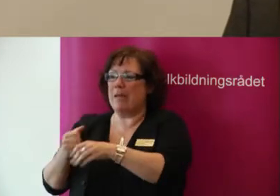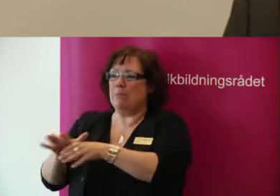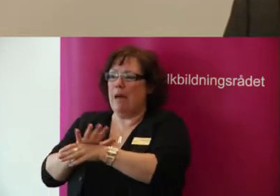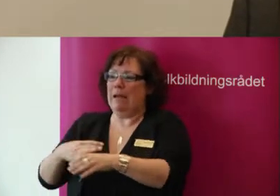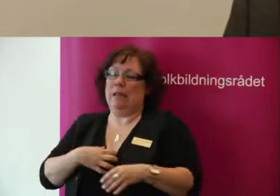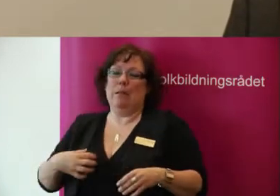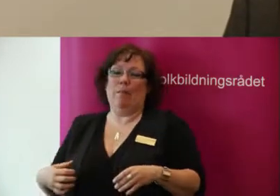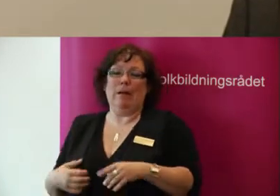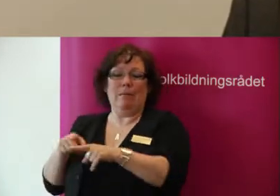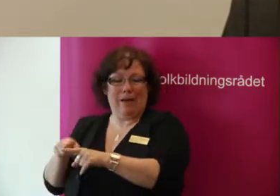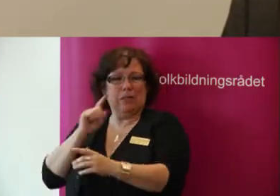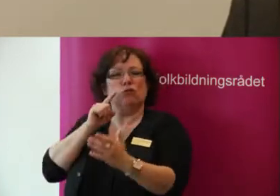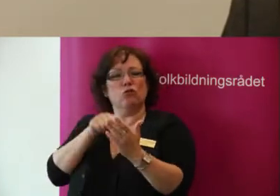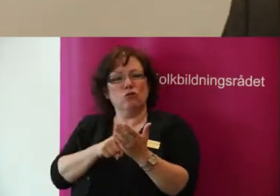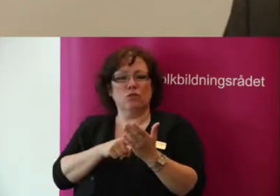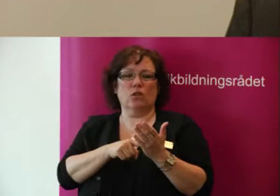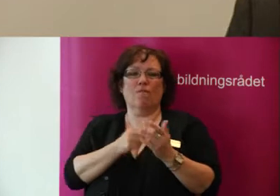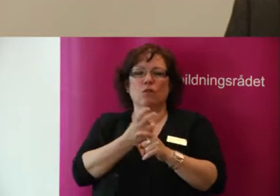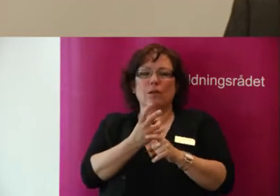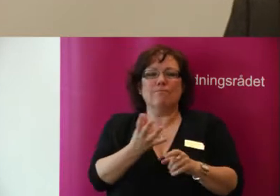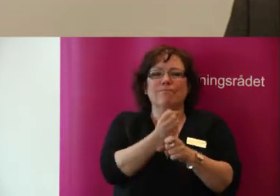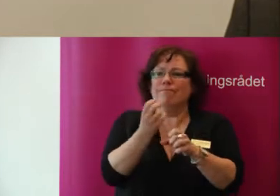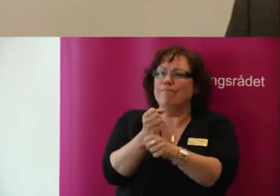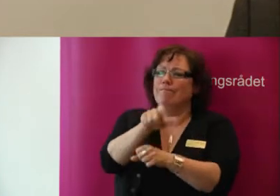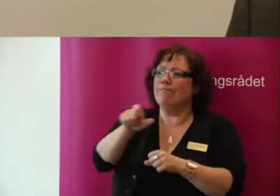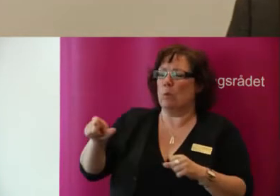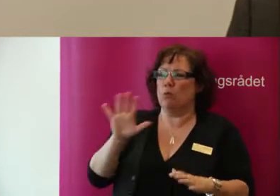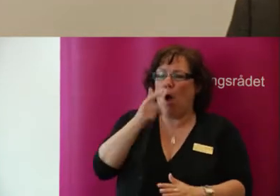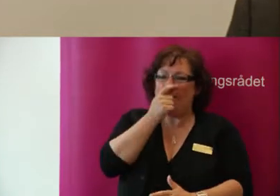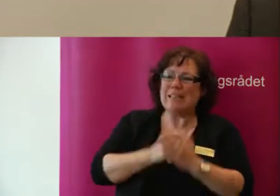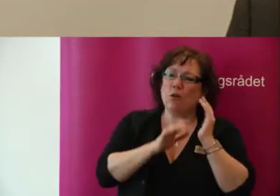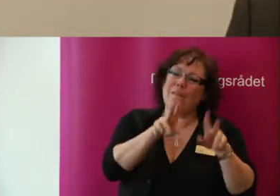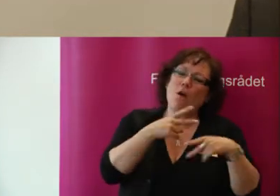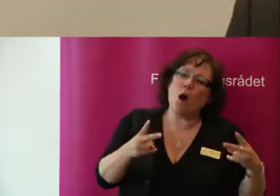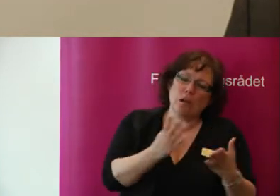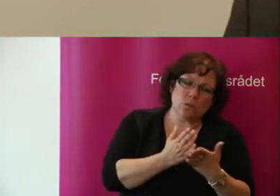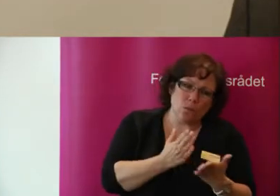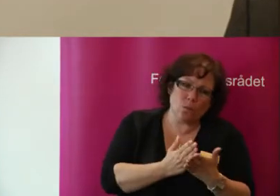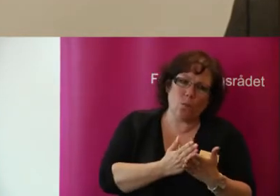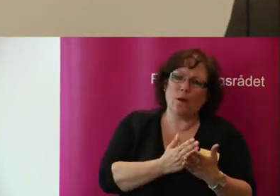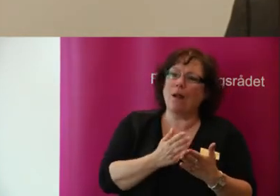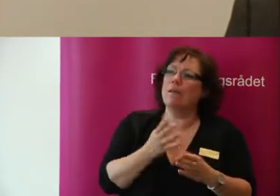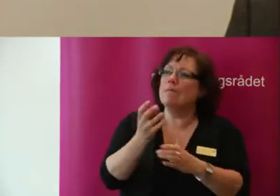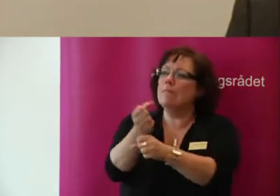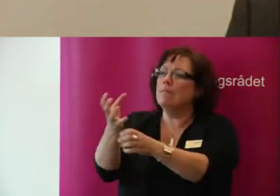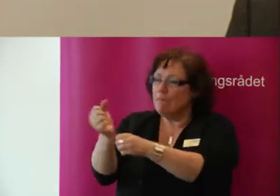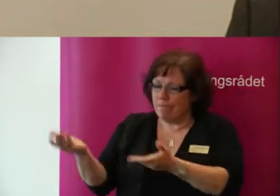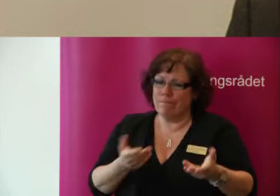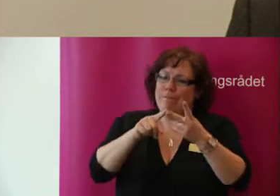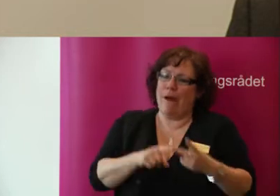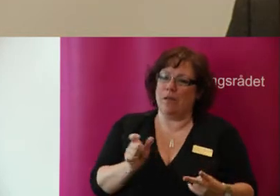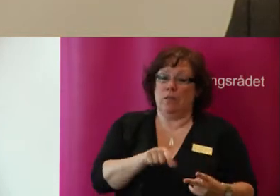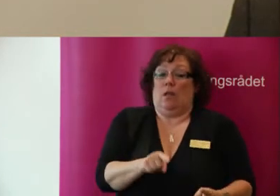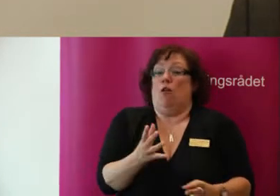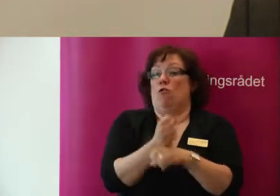arbetsmarknadsdepartementet som är till för att fånga upp de som har kanske misslyckats i den vanliga skolväsendet så att de får en andra chans. Det har ju varit